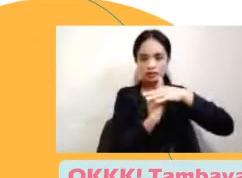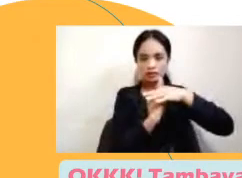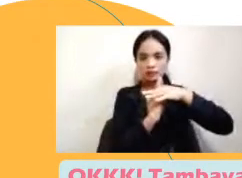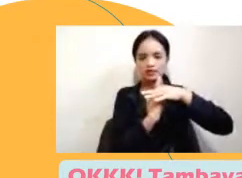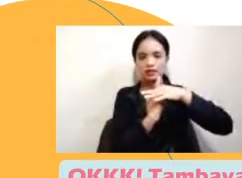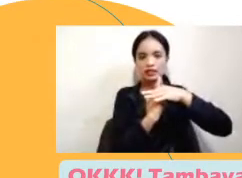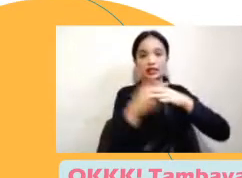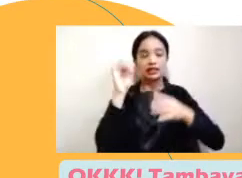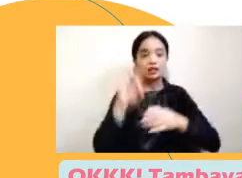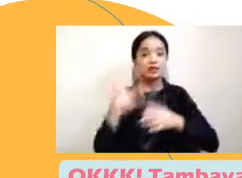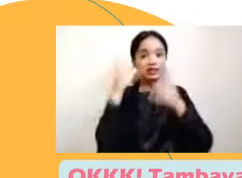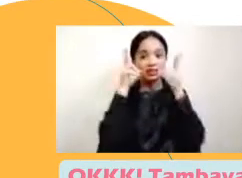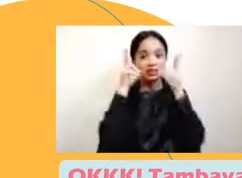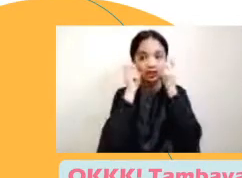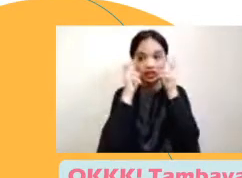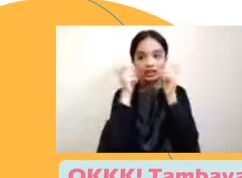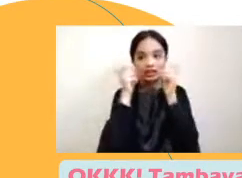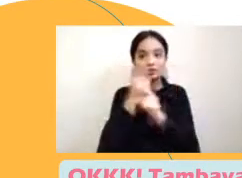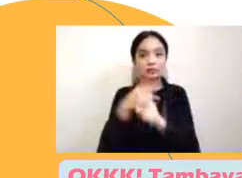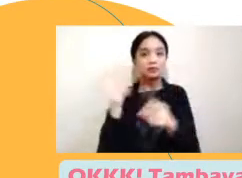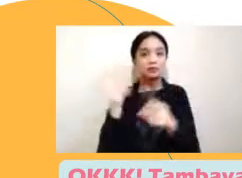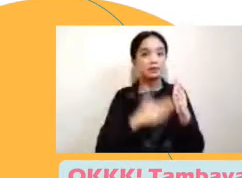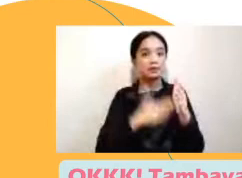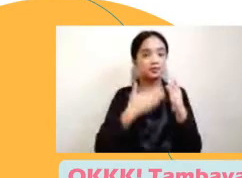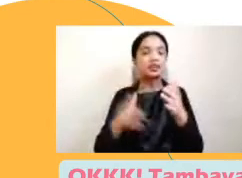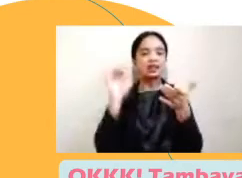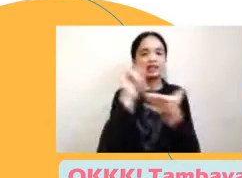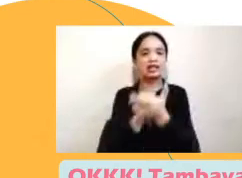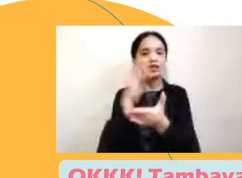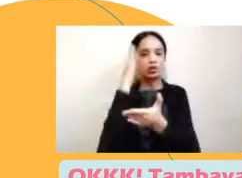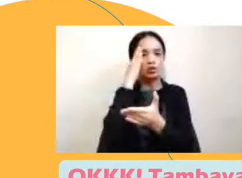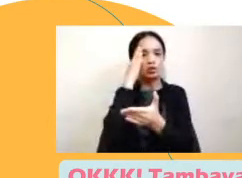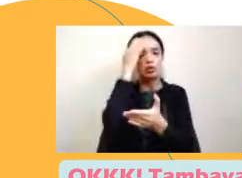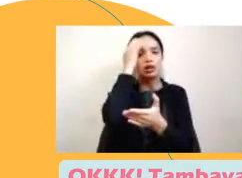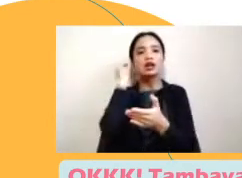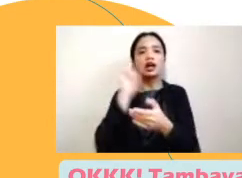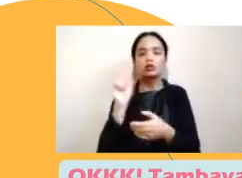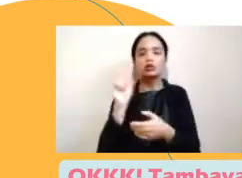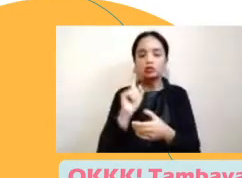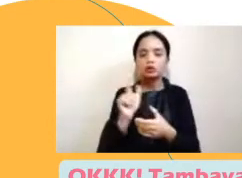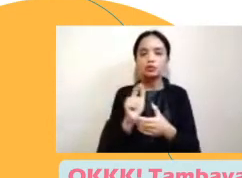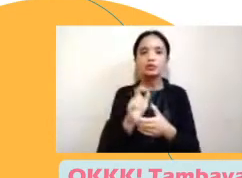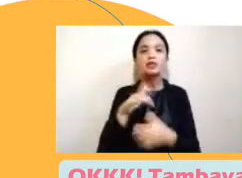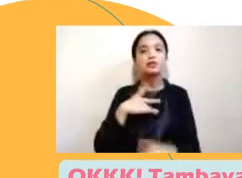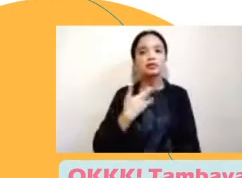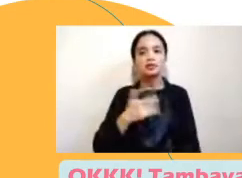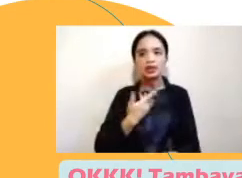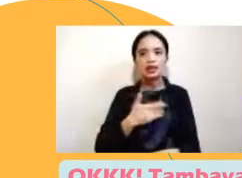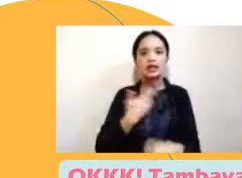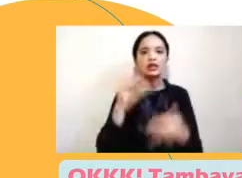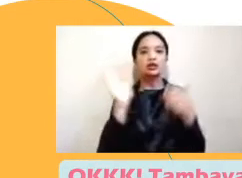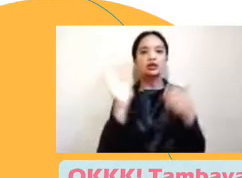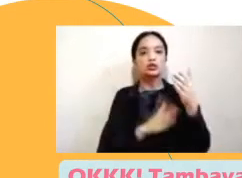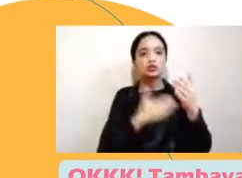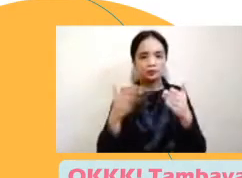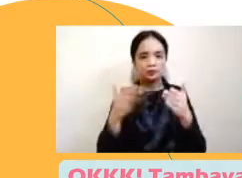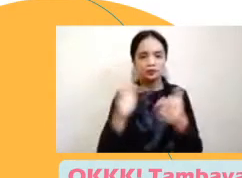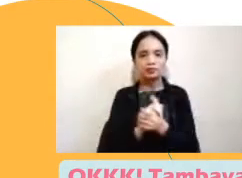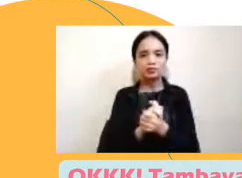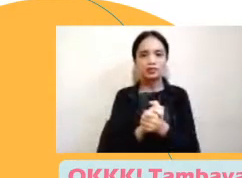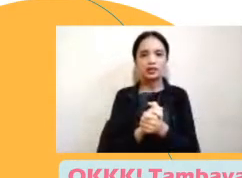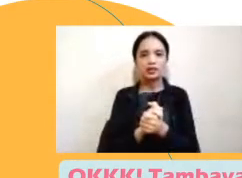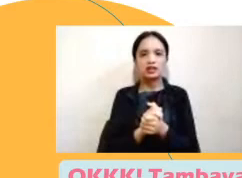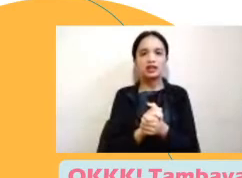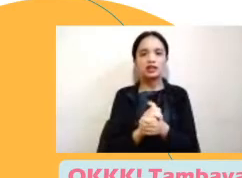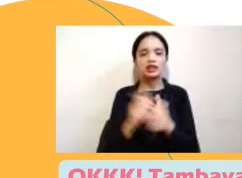pag narinig, dahil nga simula siya ng kanta, dun mo malalaman kung ano yung pakiramdam ng kanta. Pakiramdam. So, tungkol kaya saan